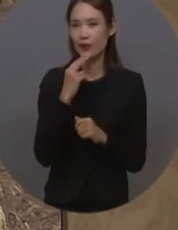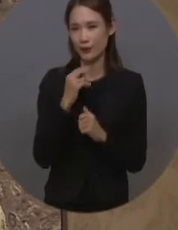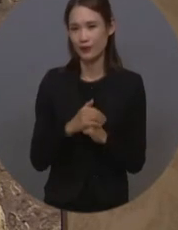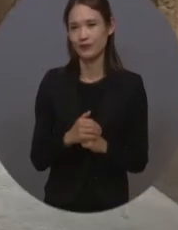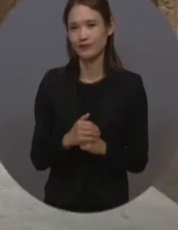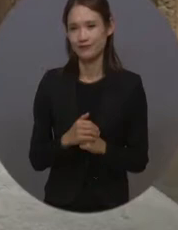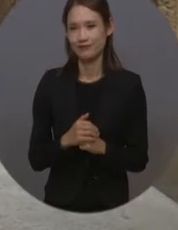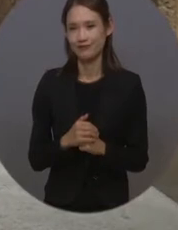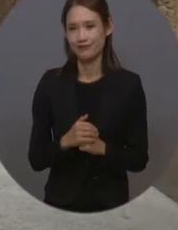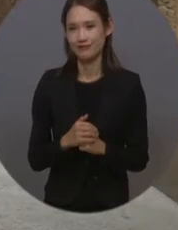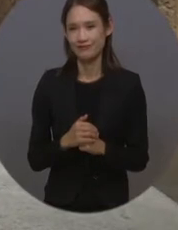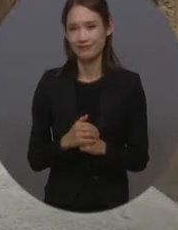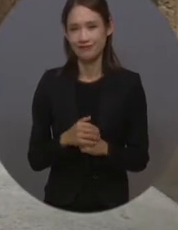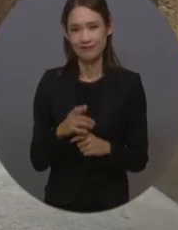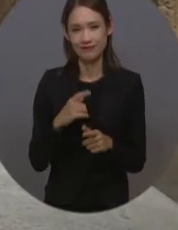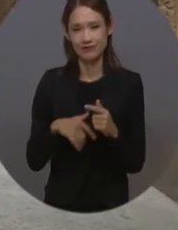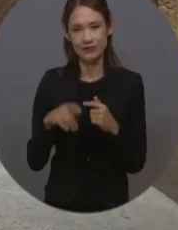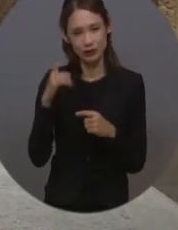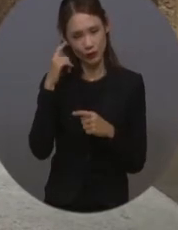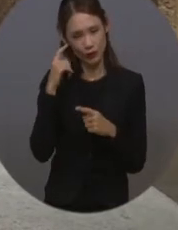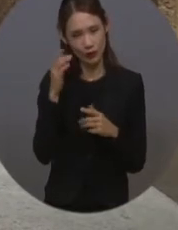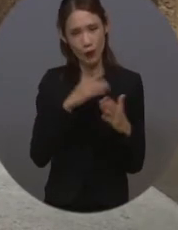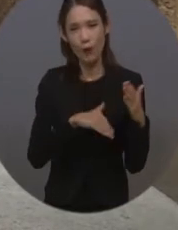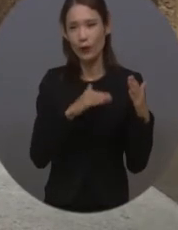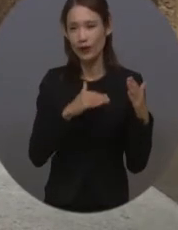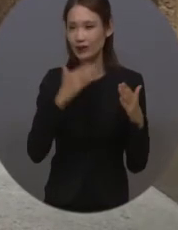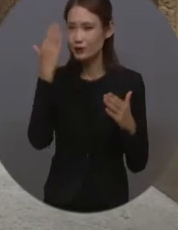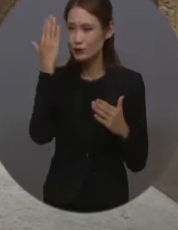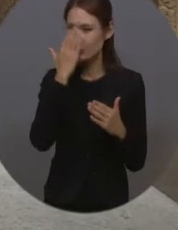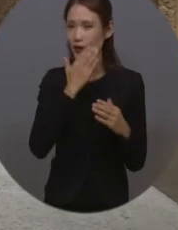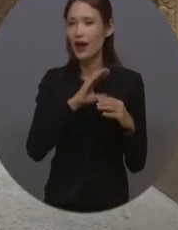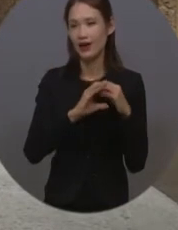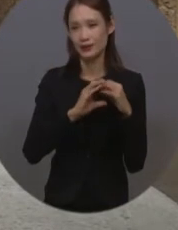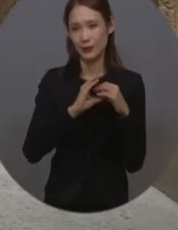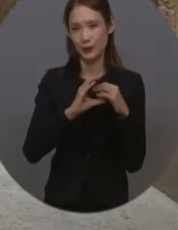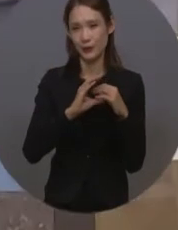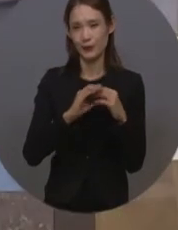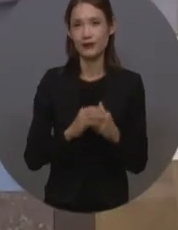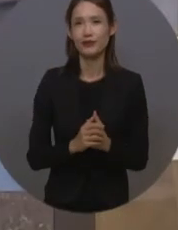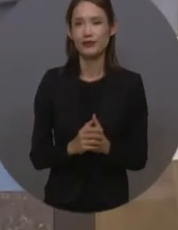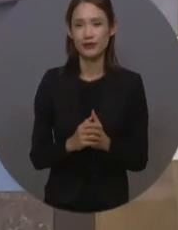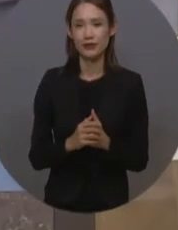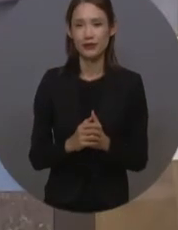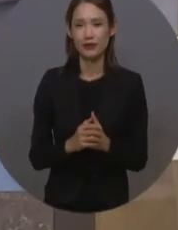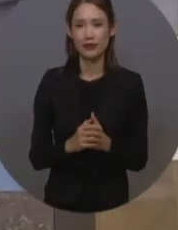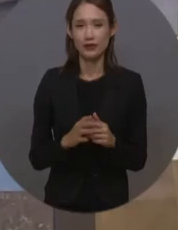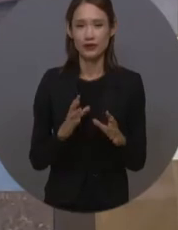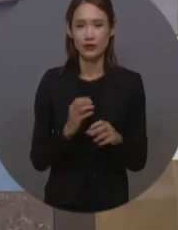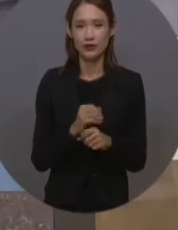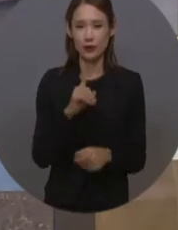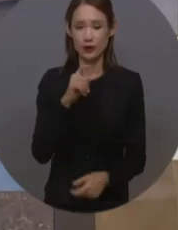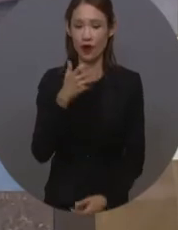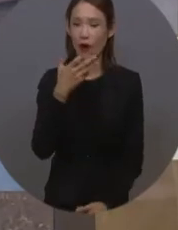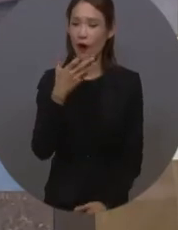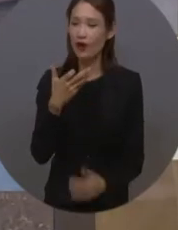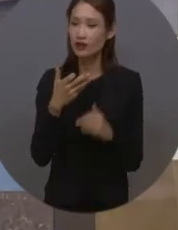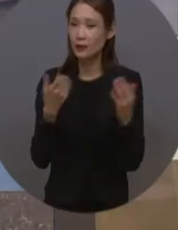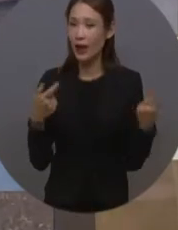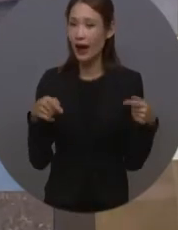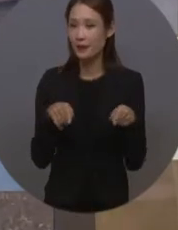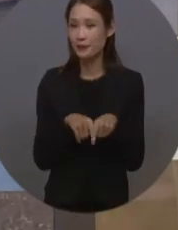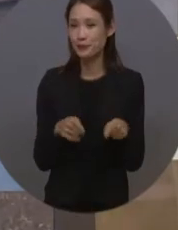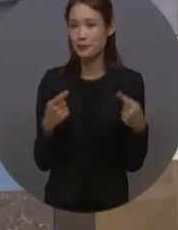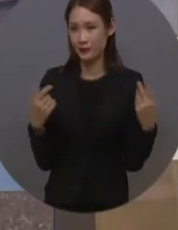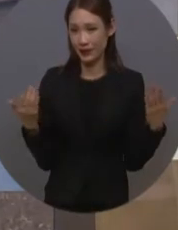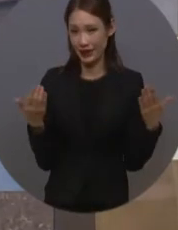예. 네, 굉장히 또 공정하고 또 투명하게 소통이 이루어지고 있는 것 같은데요. 18분과 함께 총 같이 일을